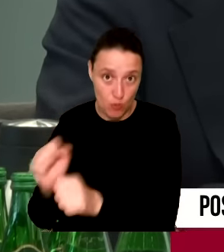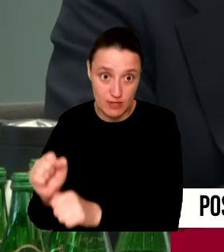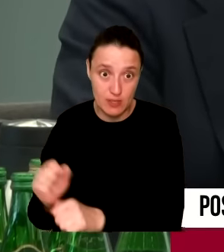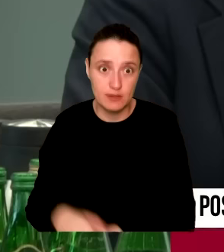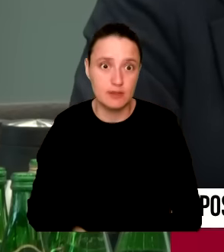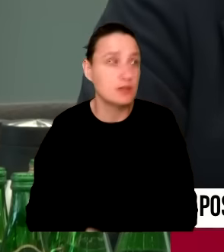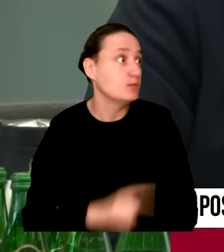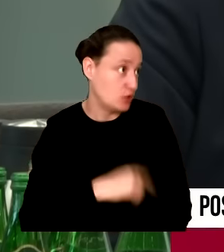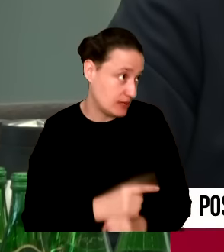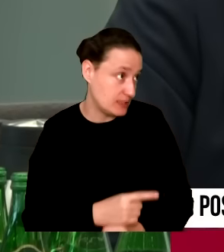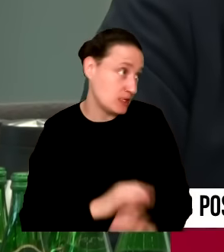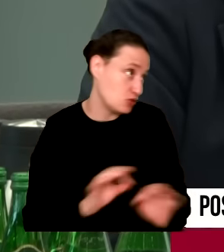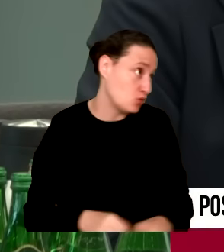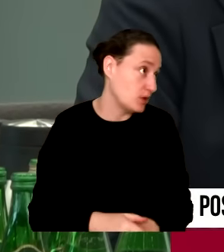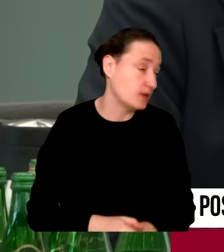decyzjach